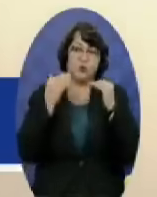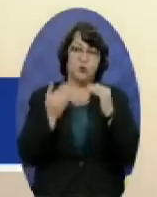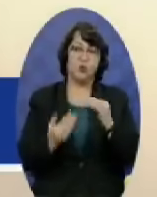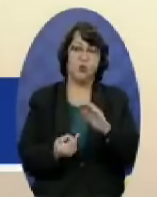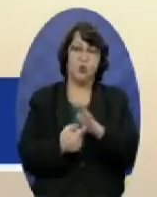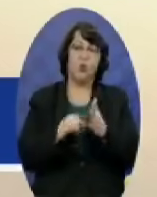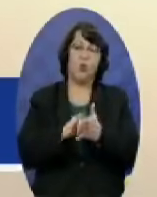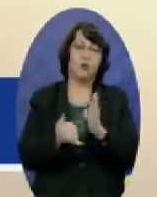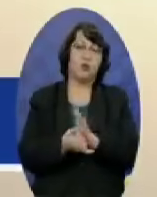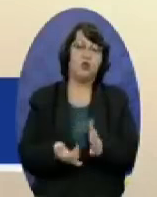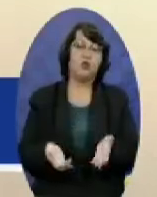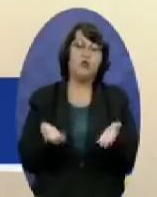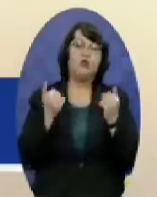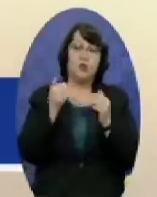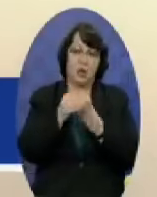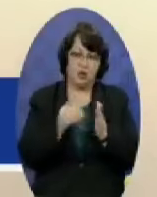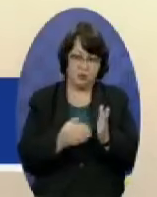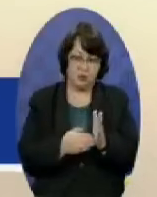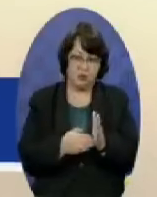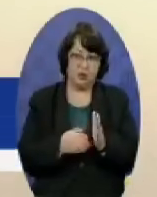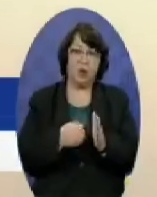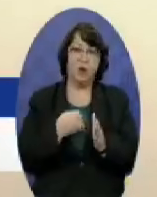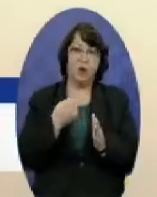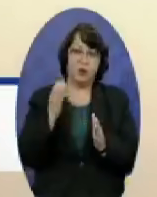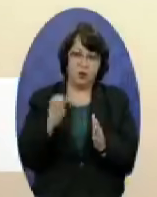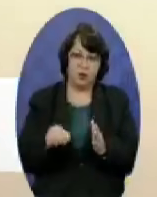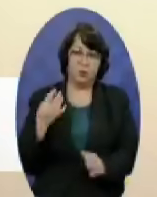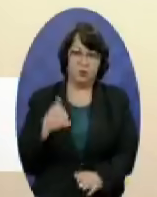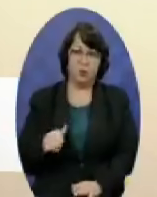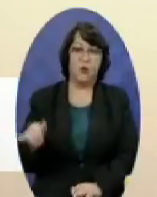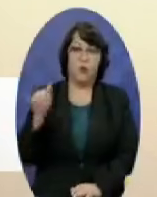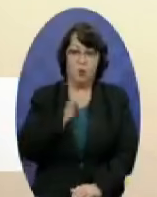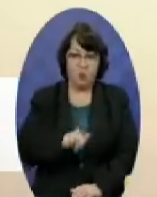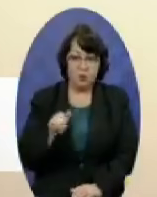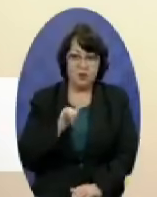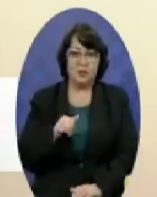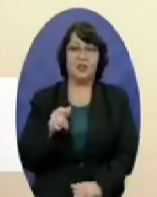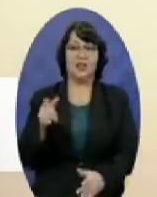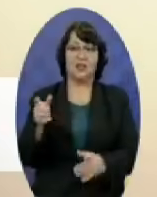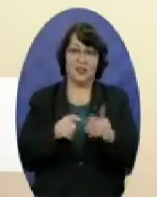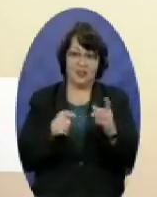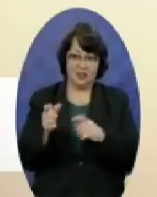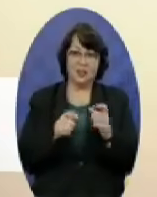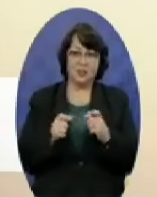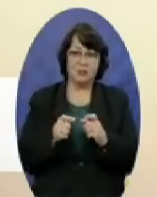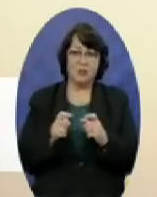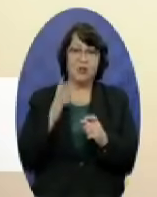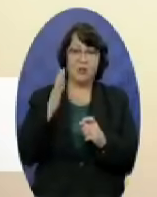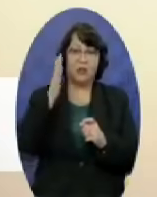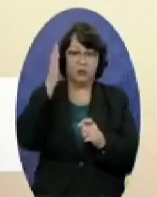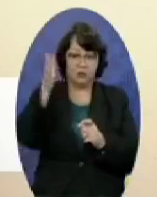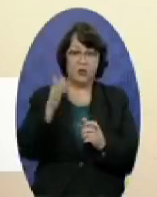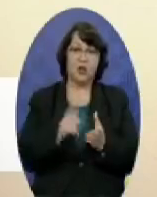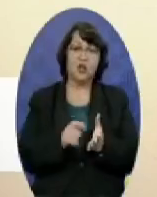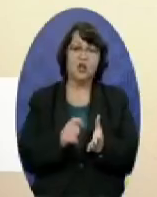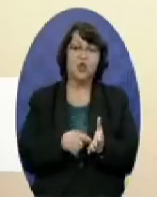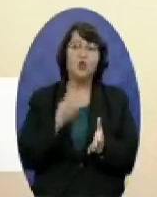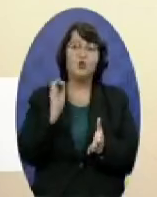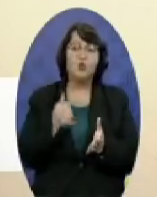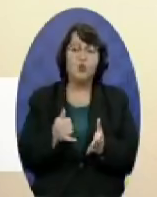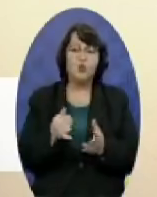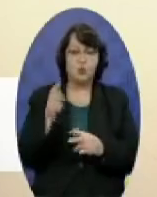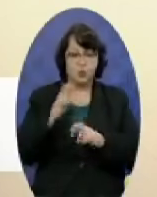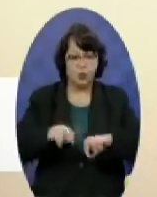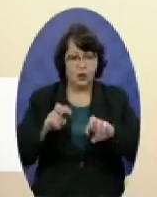их ялбархан даа. Тийм учраас улс орны эдийн засагт одоо ирээдүйд хэрэг болох